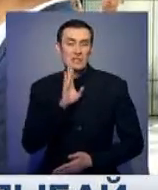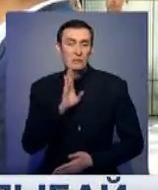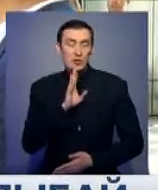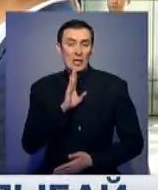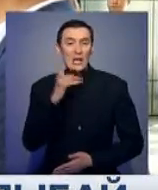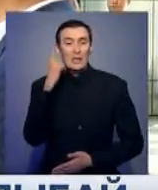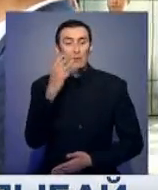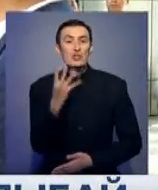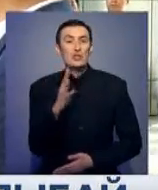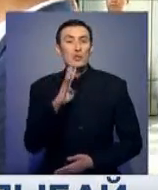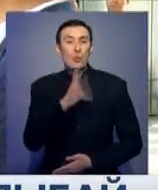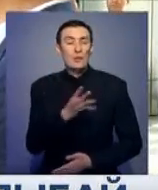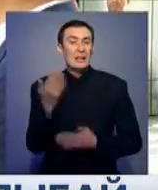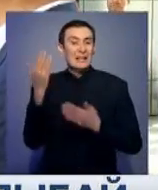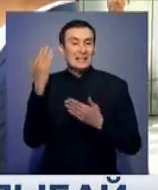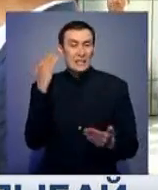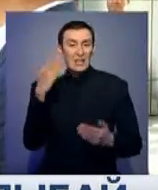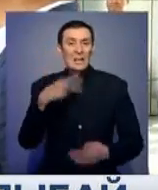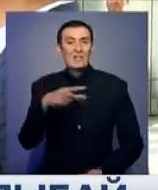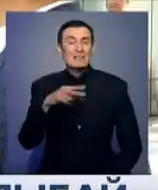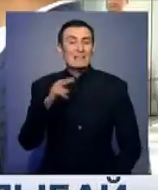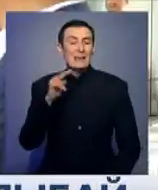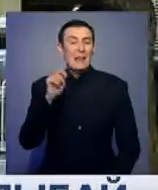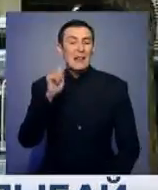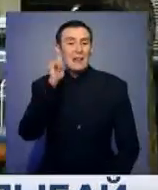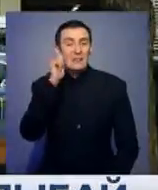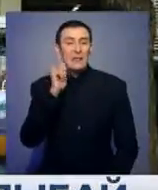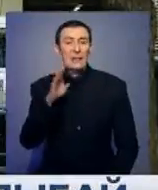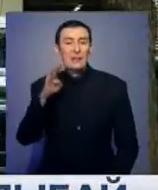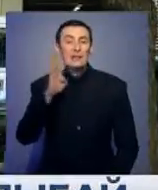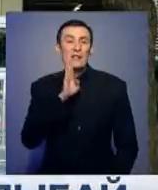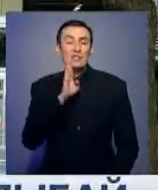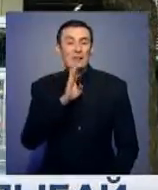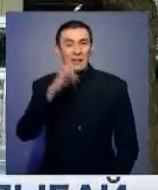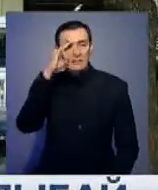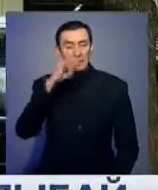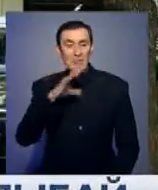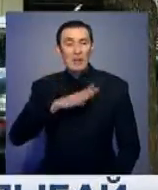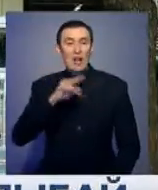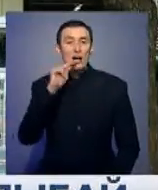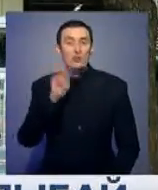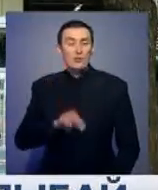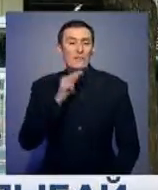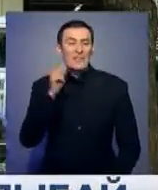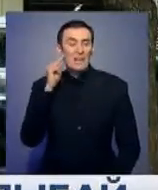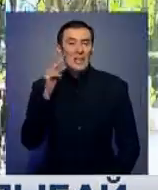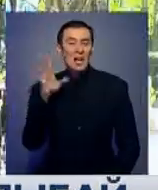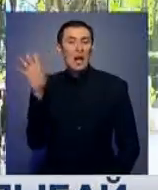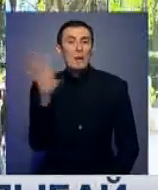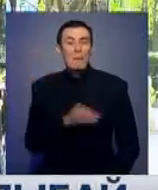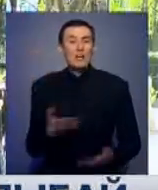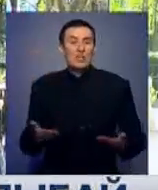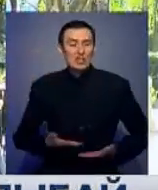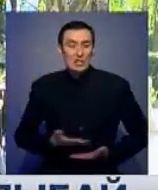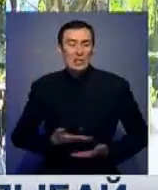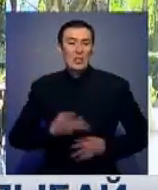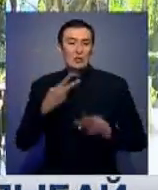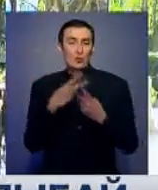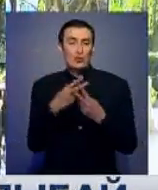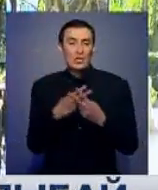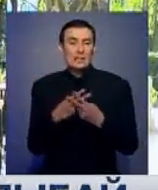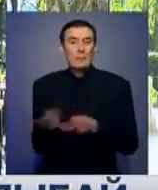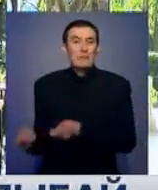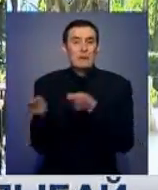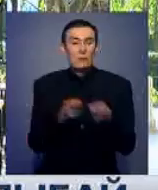подзащитной. Напомню, 4 года назад 20-летняя гражданка Казахстана была осуждена в Китае на пожизненное заключение за перевозку